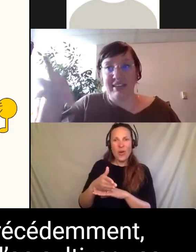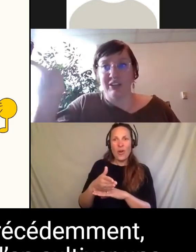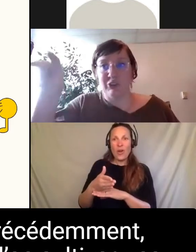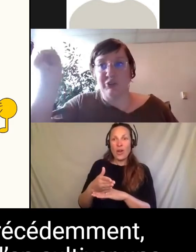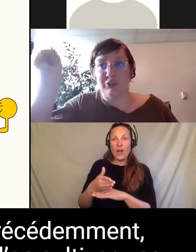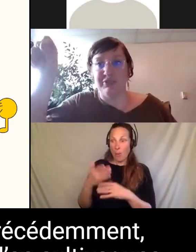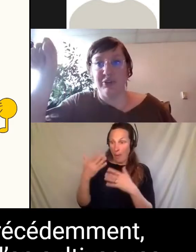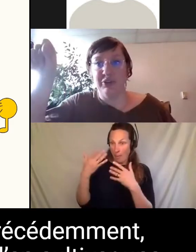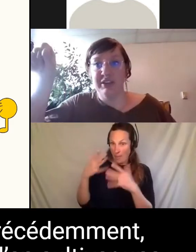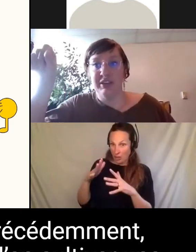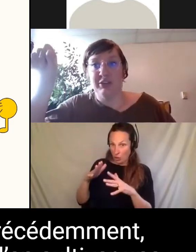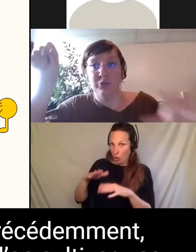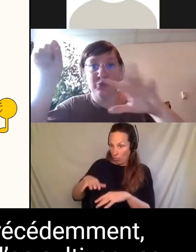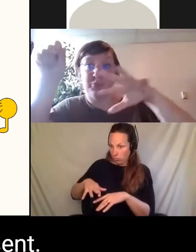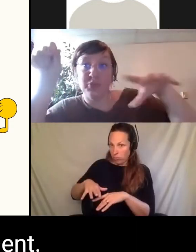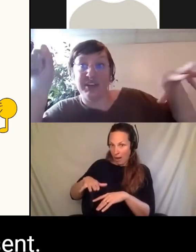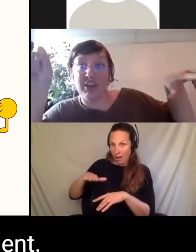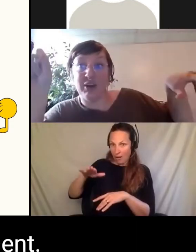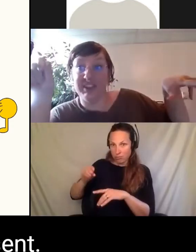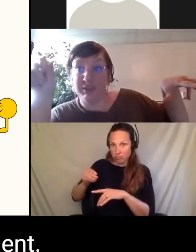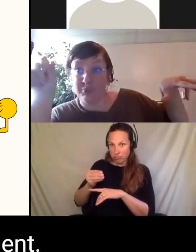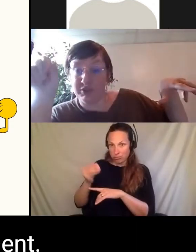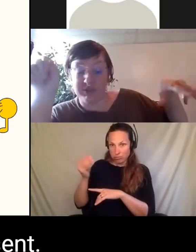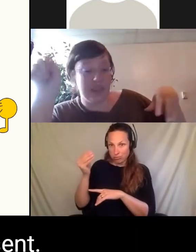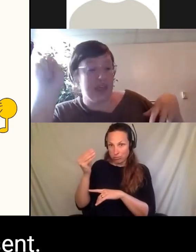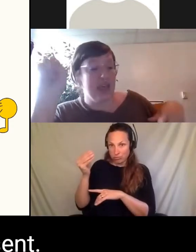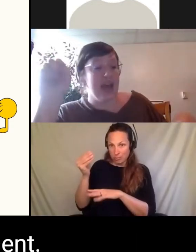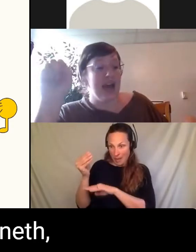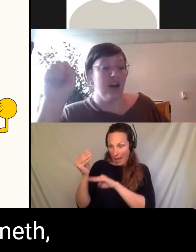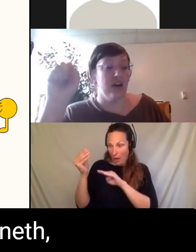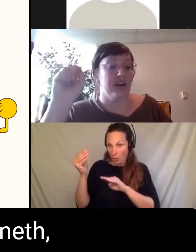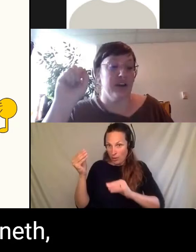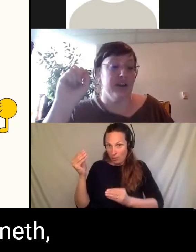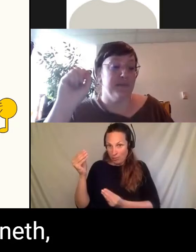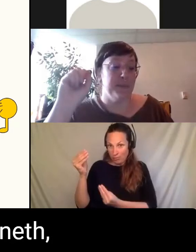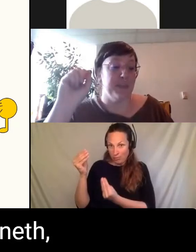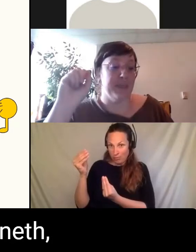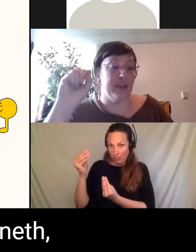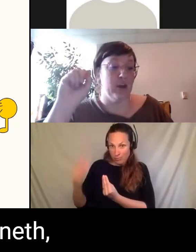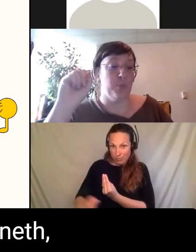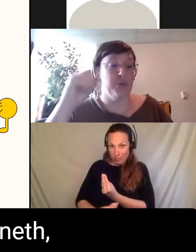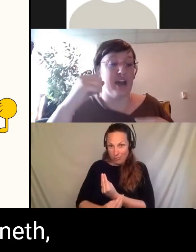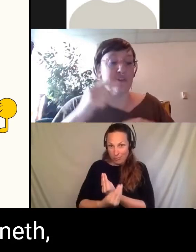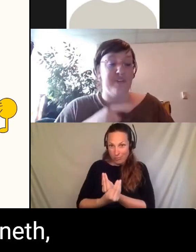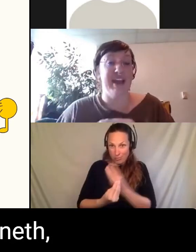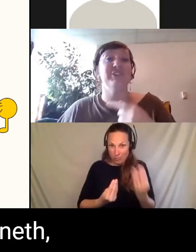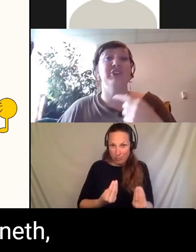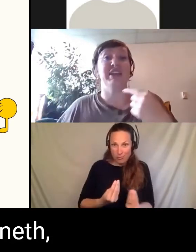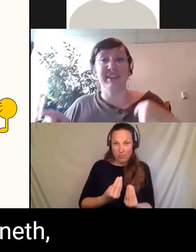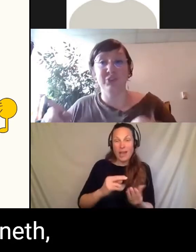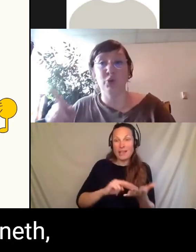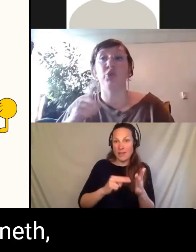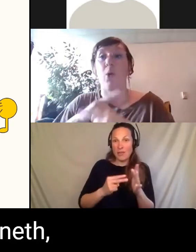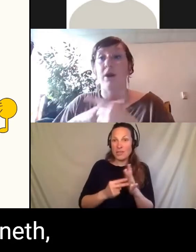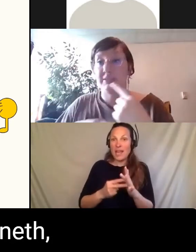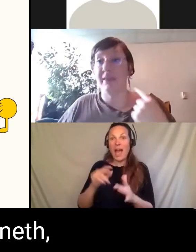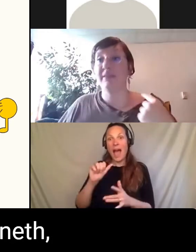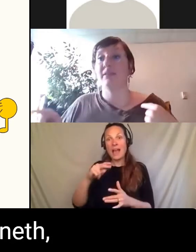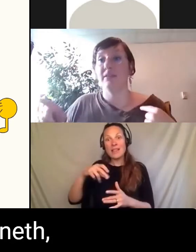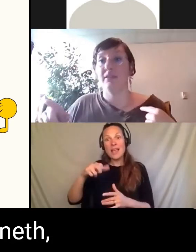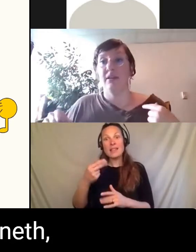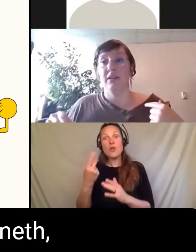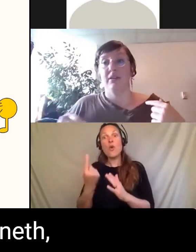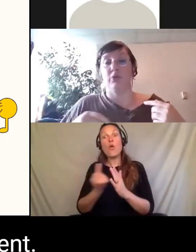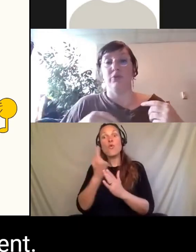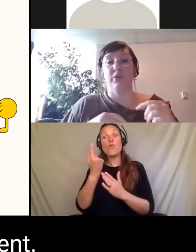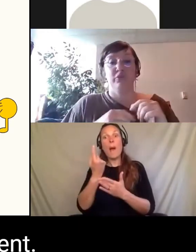déjà en train d'en cultiver une, puis il y en a à côté qui pousse. Alors, on peut en refaire de la nette aux 3